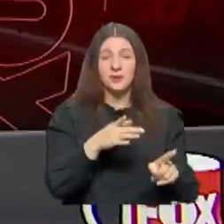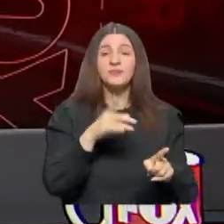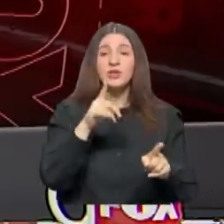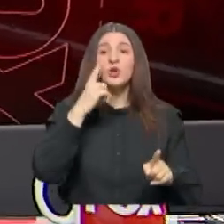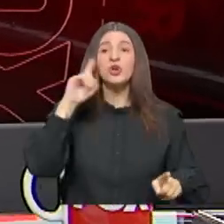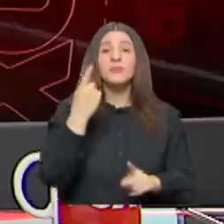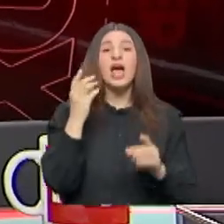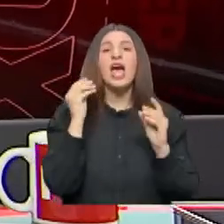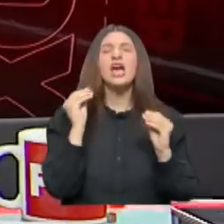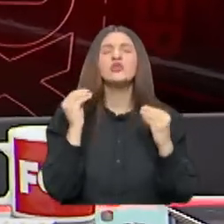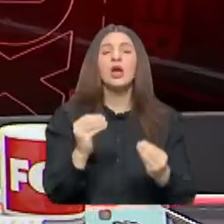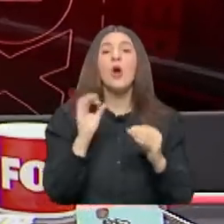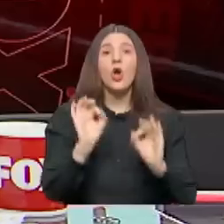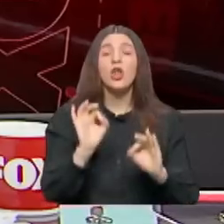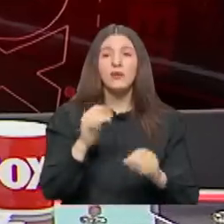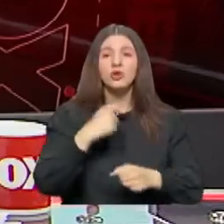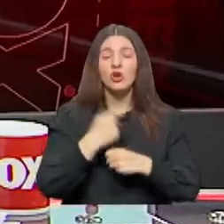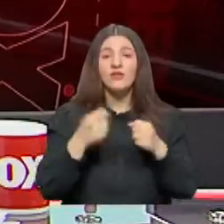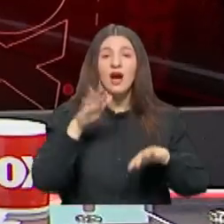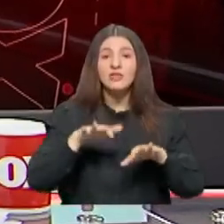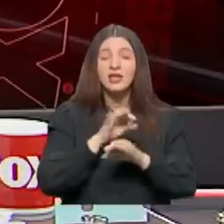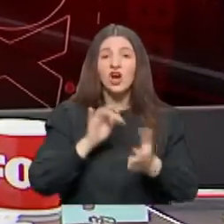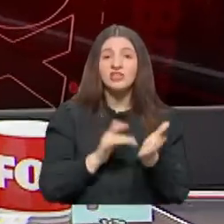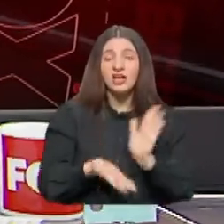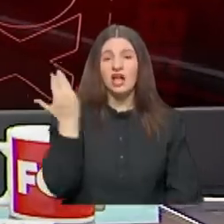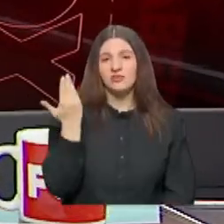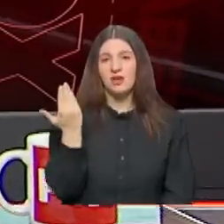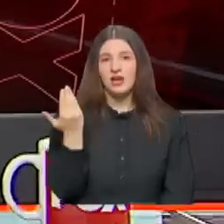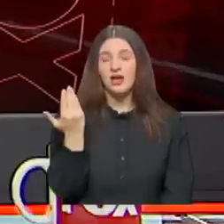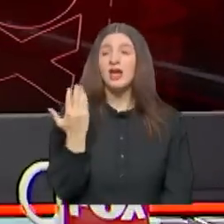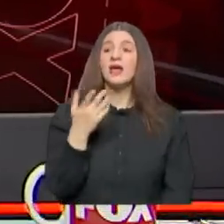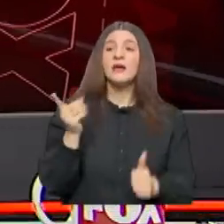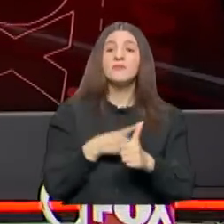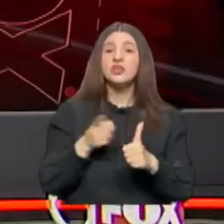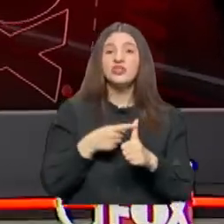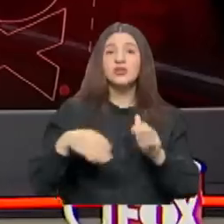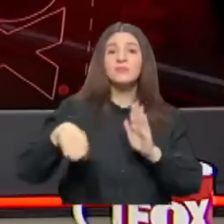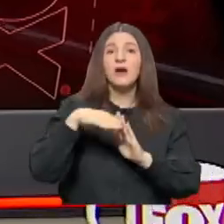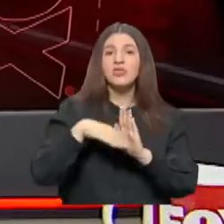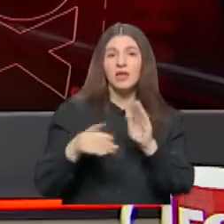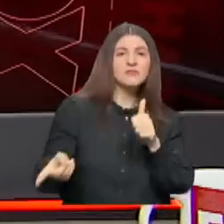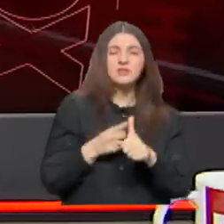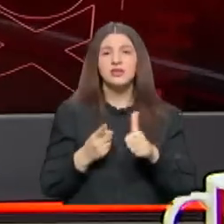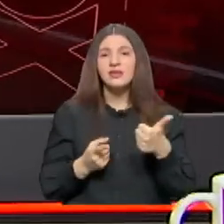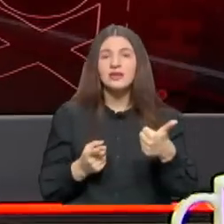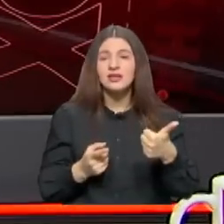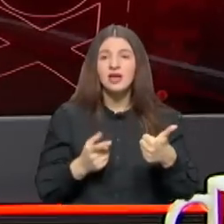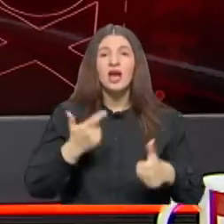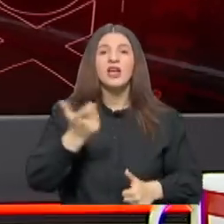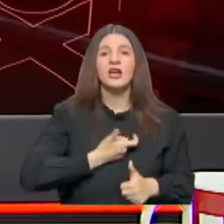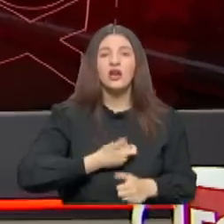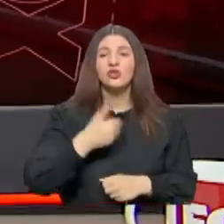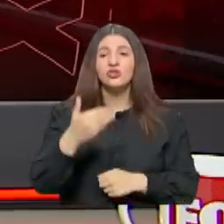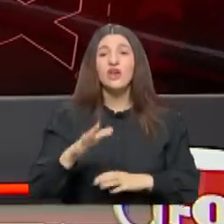Hükümdarın en mühim vazifesi adaletsizlikleri ortadan kaldırmak. Birinci maddesine kanun